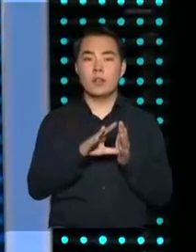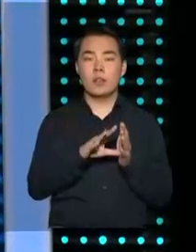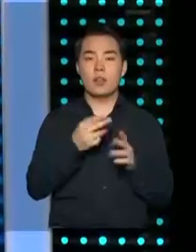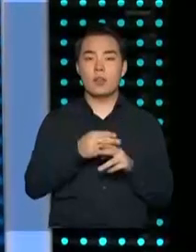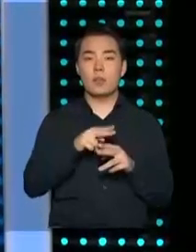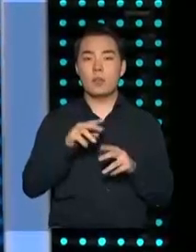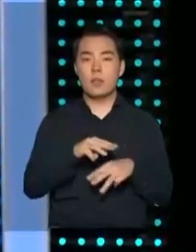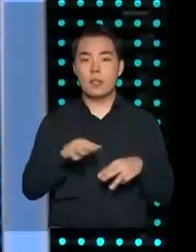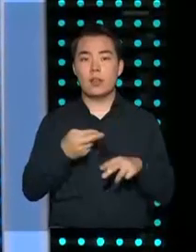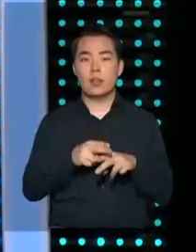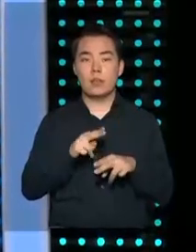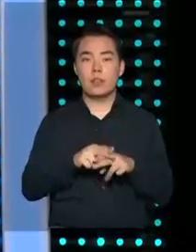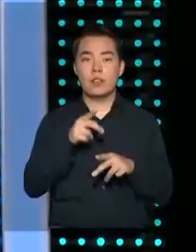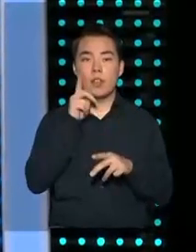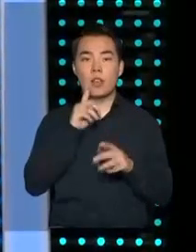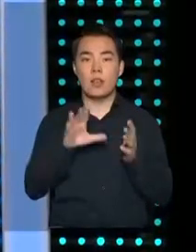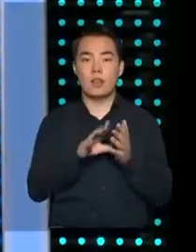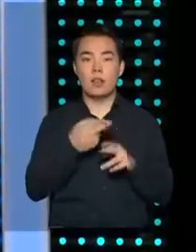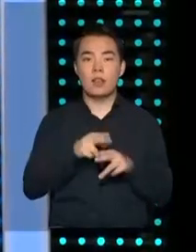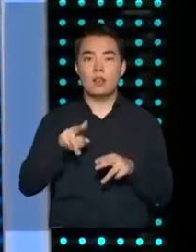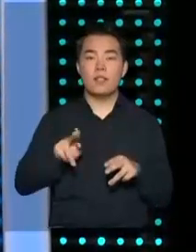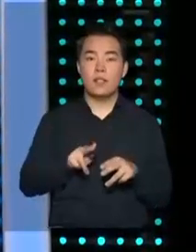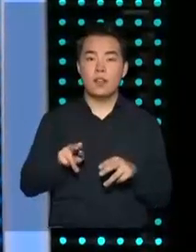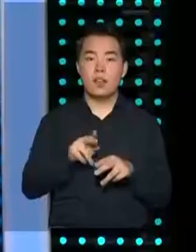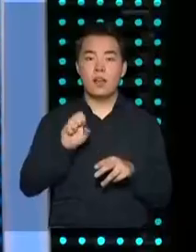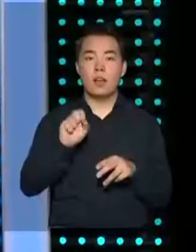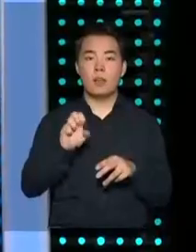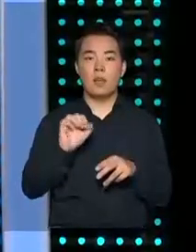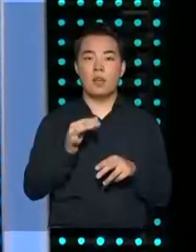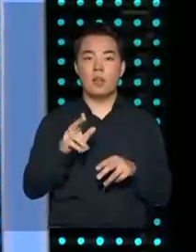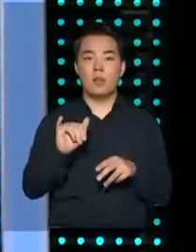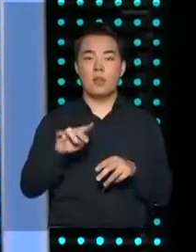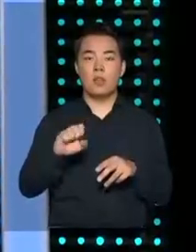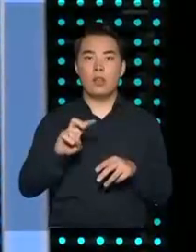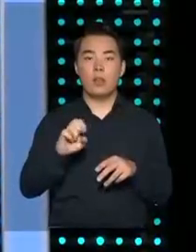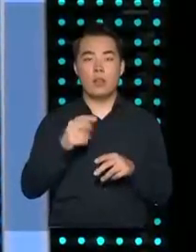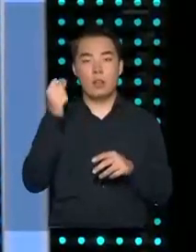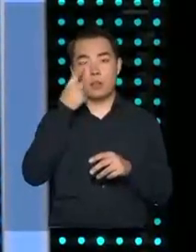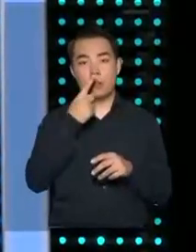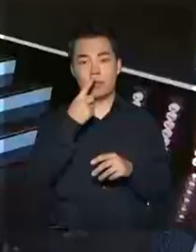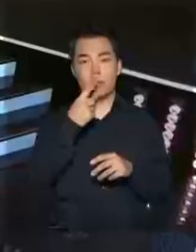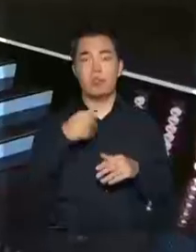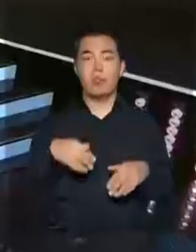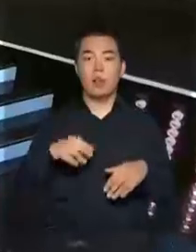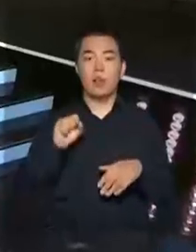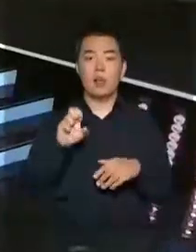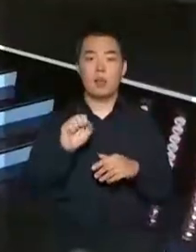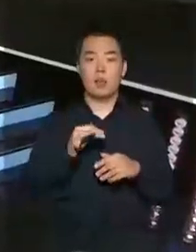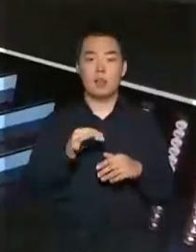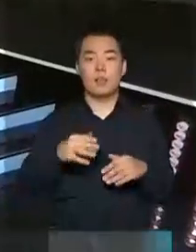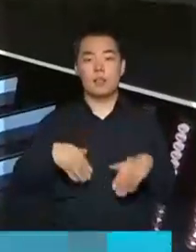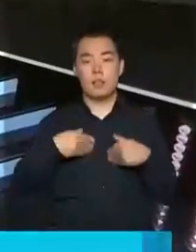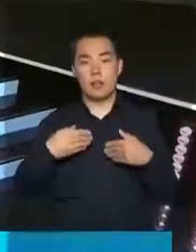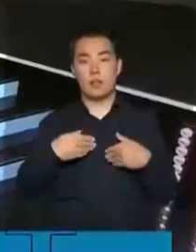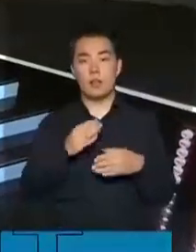жасыл энергия көздерін дамыту департаментінің директоры Абай Құлымбай Мырзадан сұрап білетін боламыз. Абай Мырза, кеш